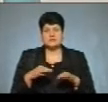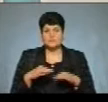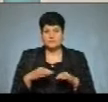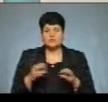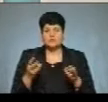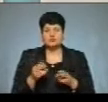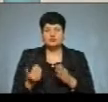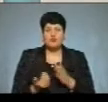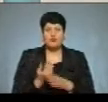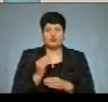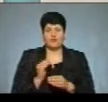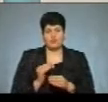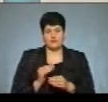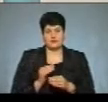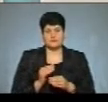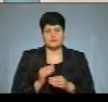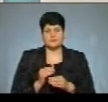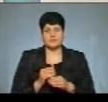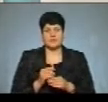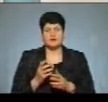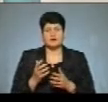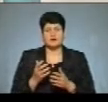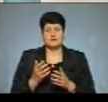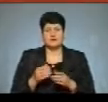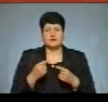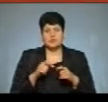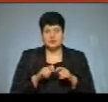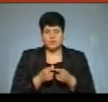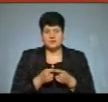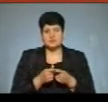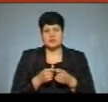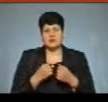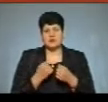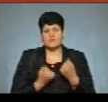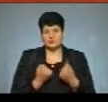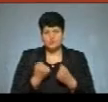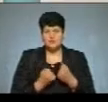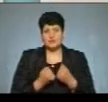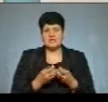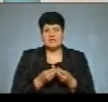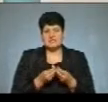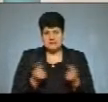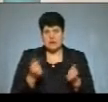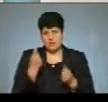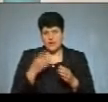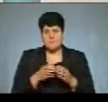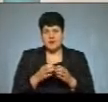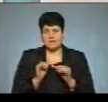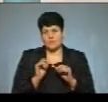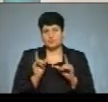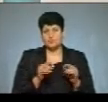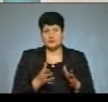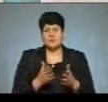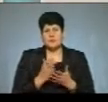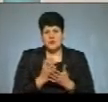поновлення. Тобто виходить з ладу автомобілю і зникає одна одиниця, тобто ціла бригада, яка могла би виїжджати на виклик, так? Ну, звичайно. Звичайно, що ми там